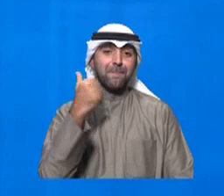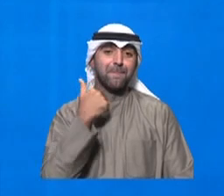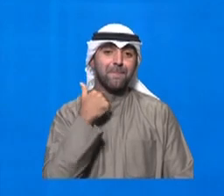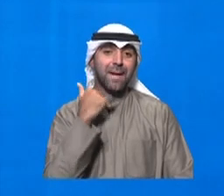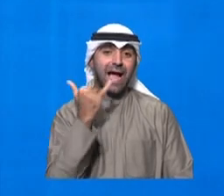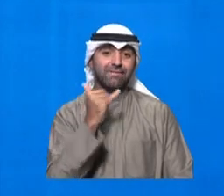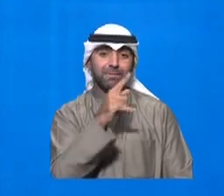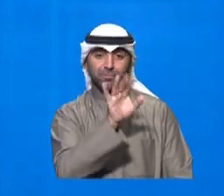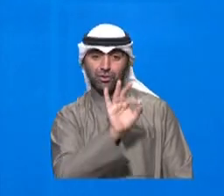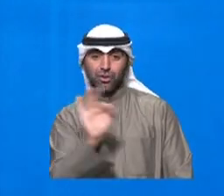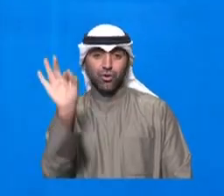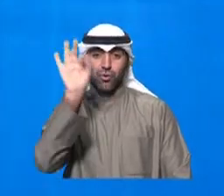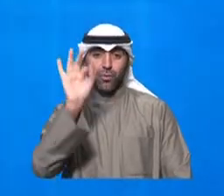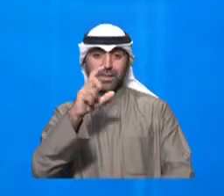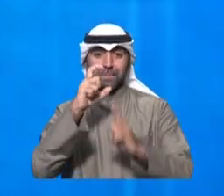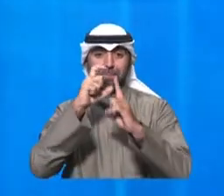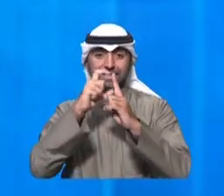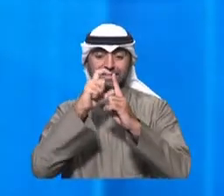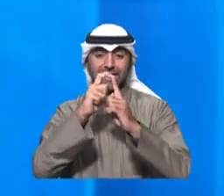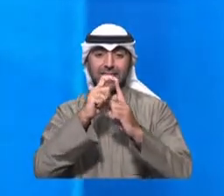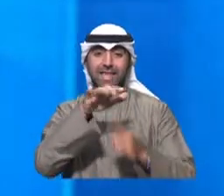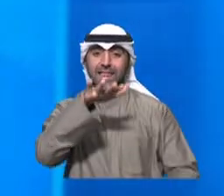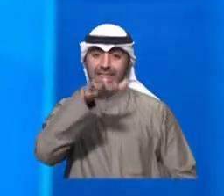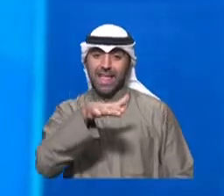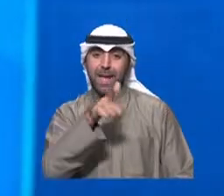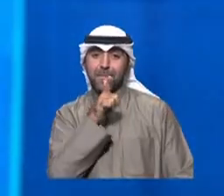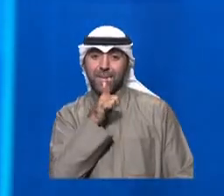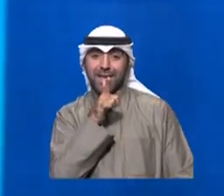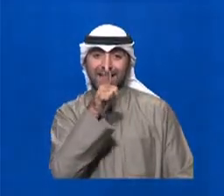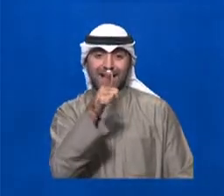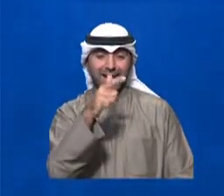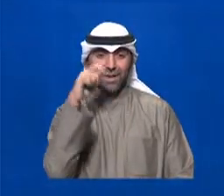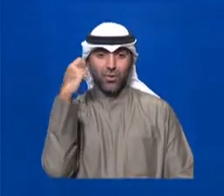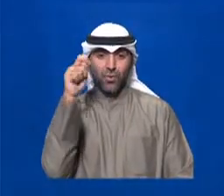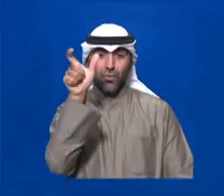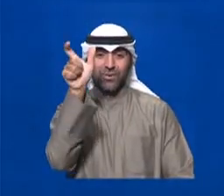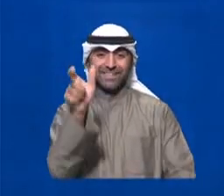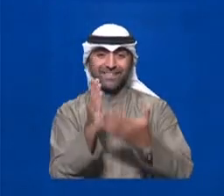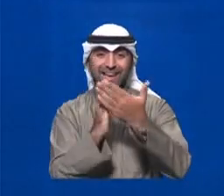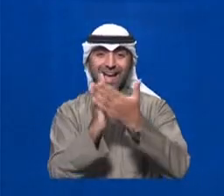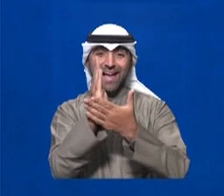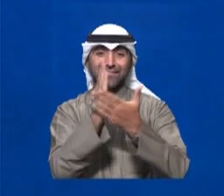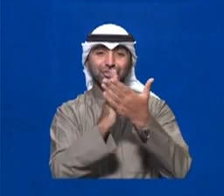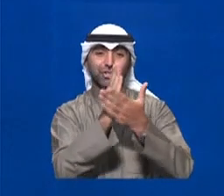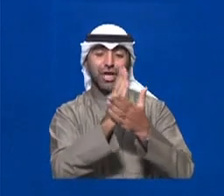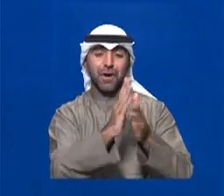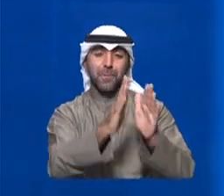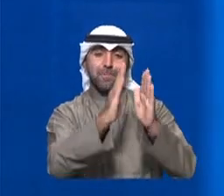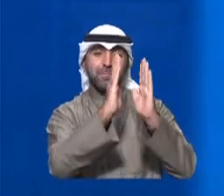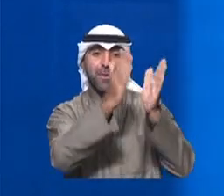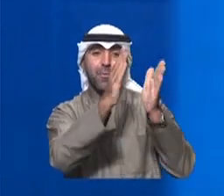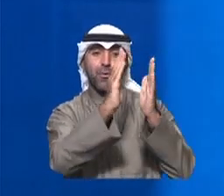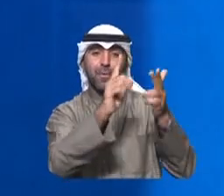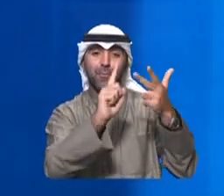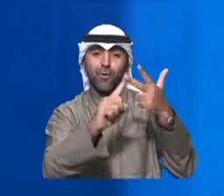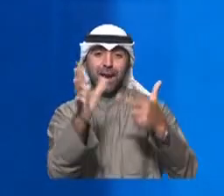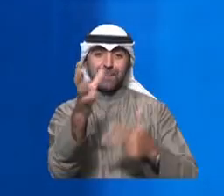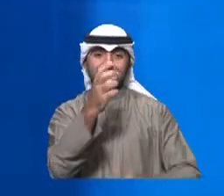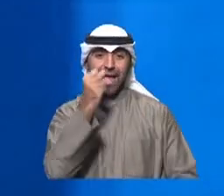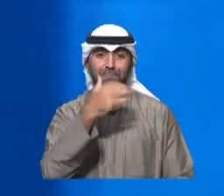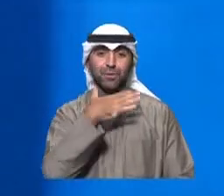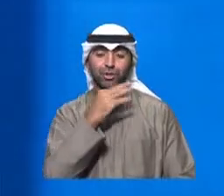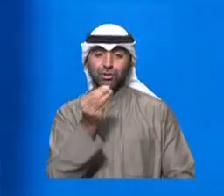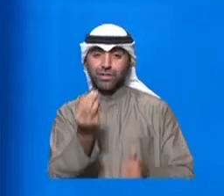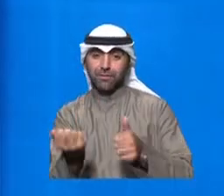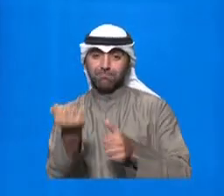أباد. وجدد وزير الخارجية التهنئة بمناسبة تولي الأمين العام منصبه، متمنيا له التوفيق والسداد